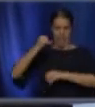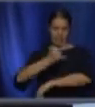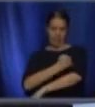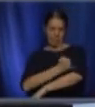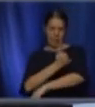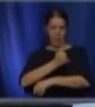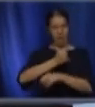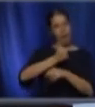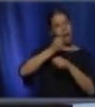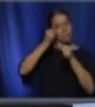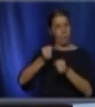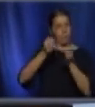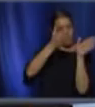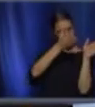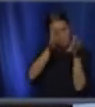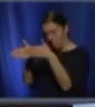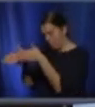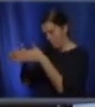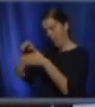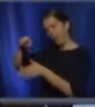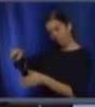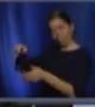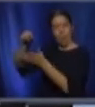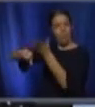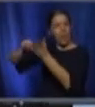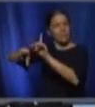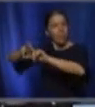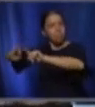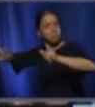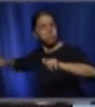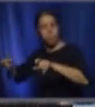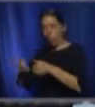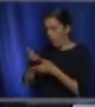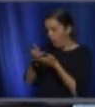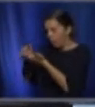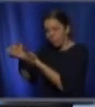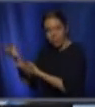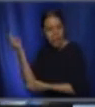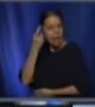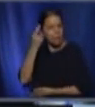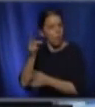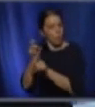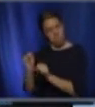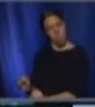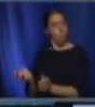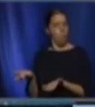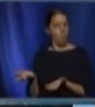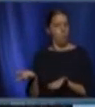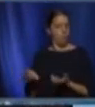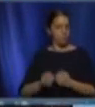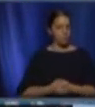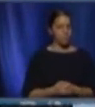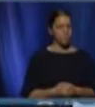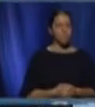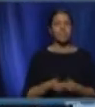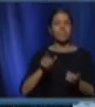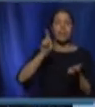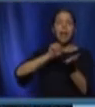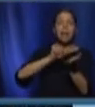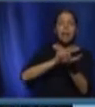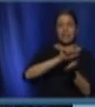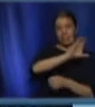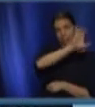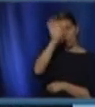d'un diagnostic. Merci. Merci beaucoup. Prochaine question, la presse canadienne. Bonsoir, Stéphane Blais, la presse canadienne. Je voudrais une